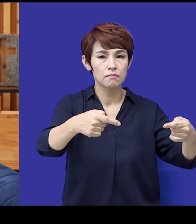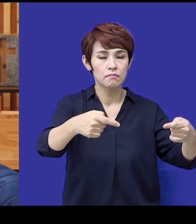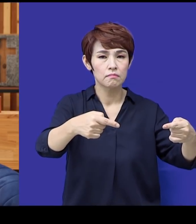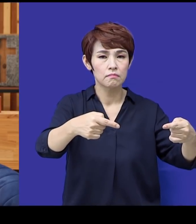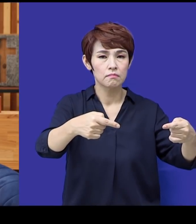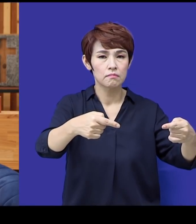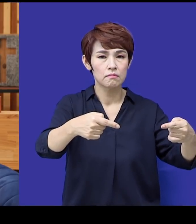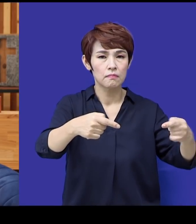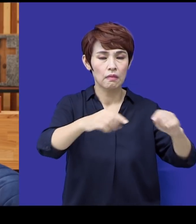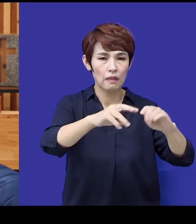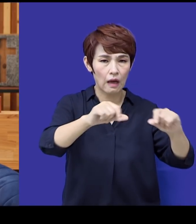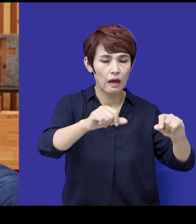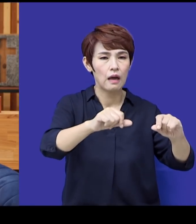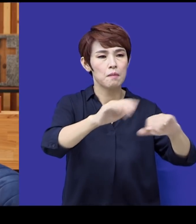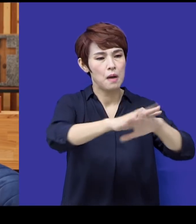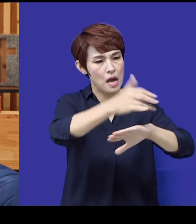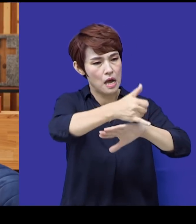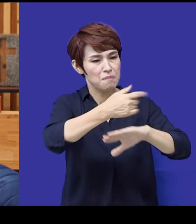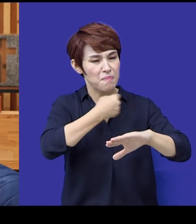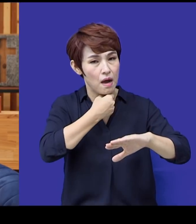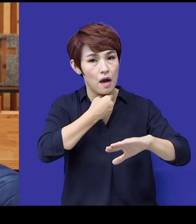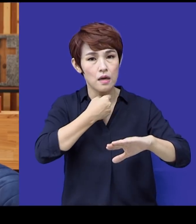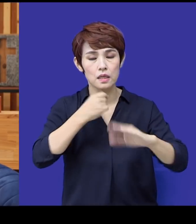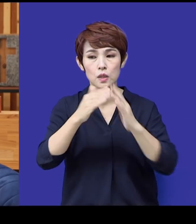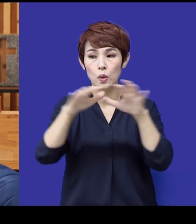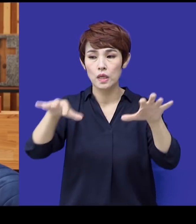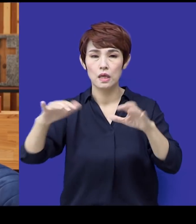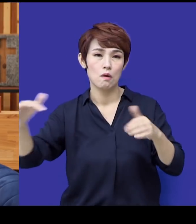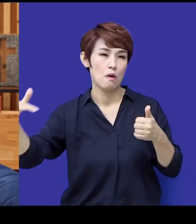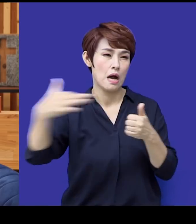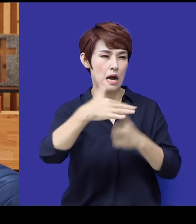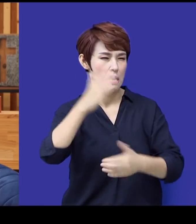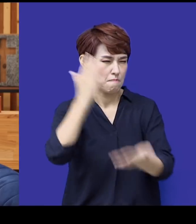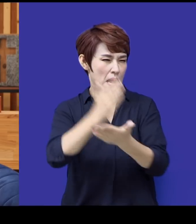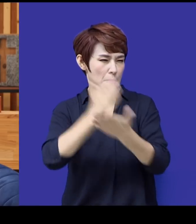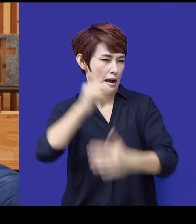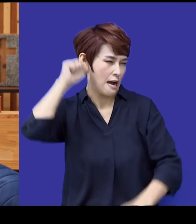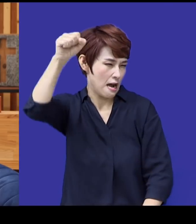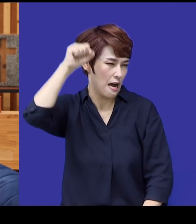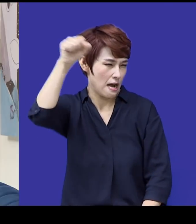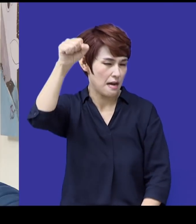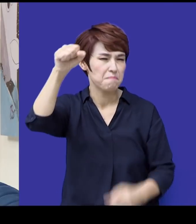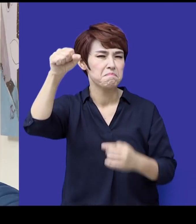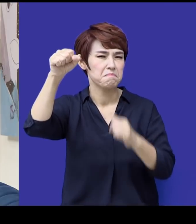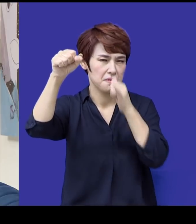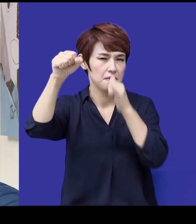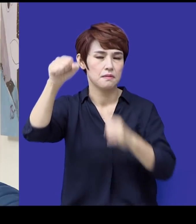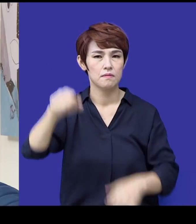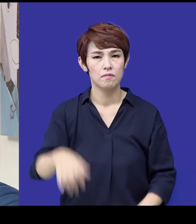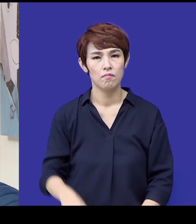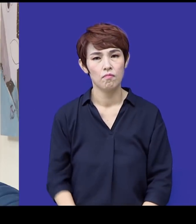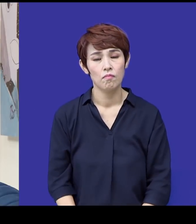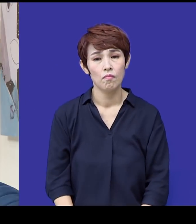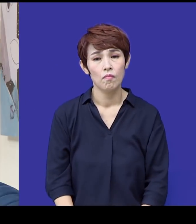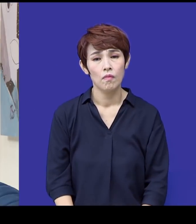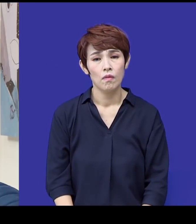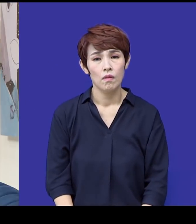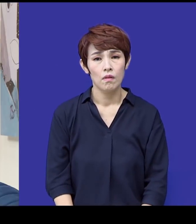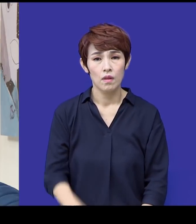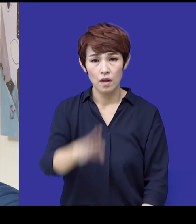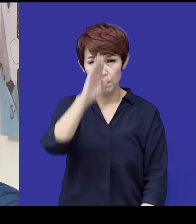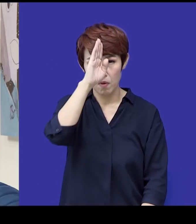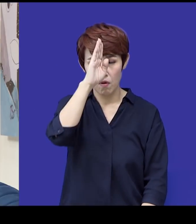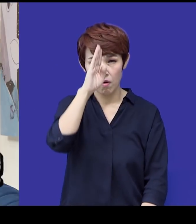와가지고 못 오게 죽이기도 개척하고. 하고 뭐 못 오기도 하고 심지어는 뭐 그